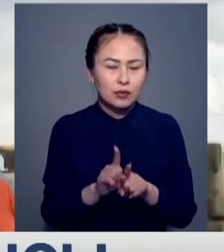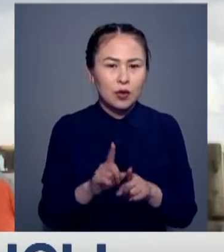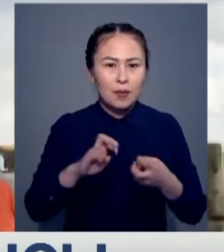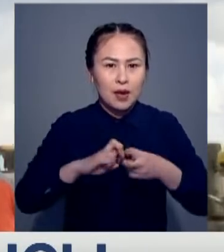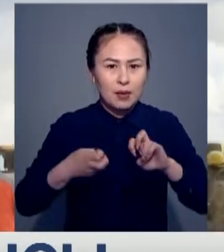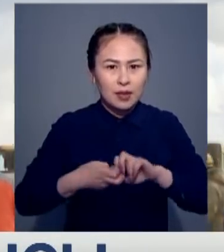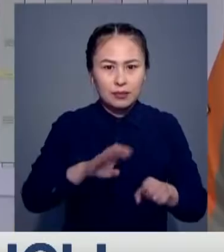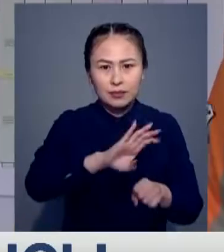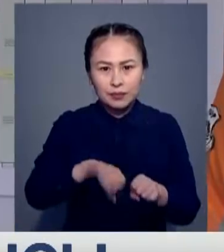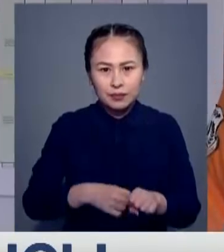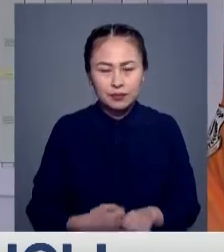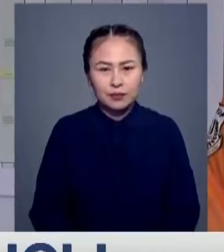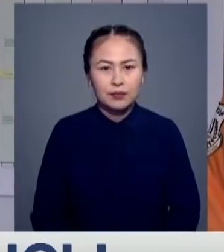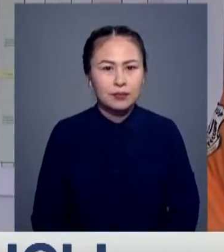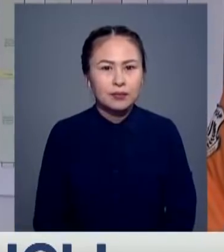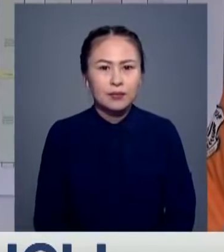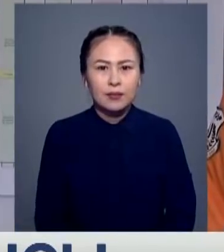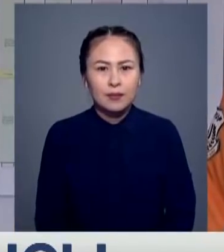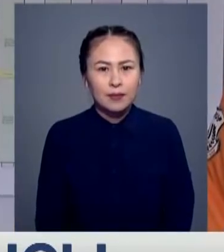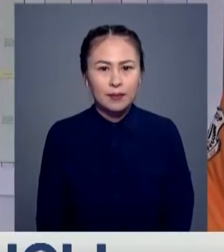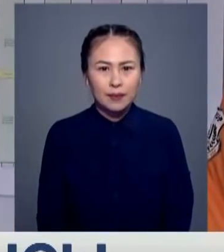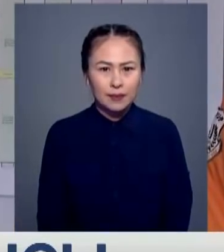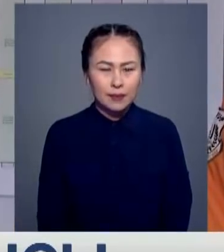сейілтуге мүмкіндік береді.